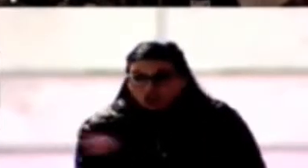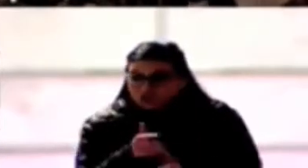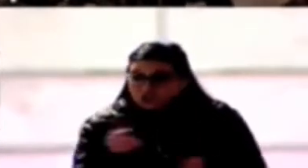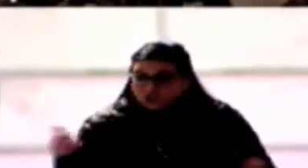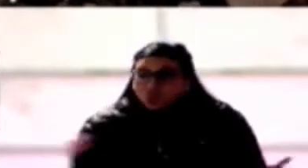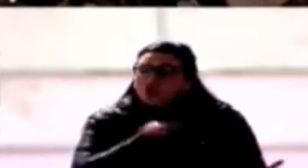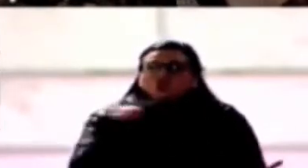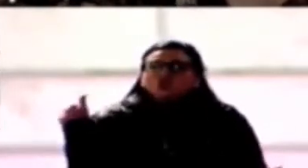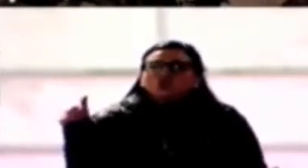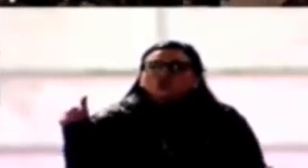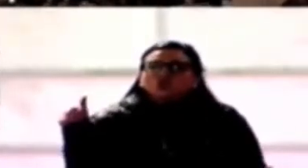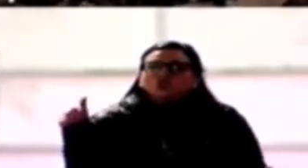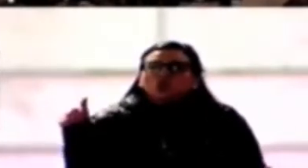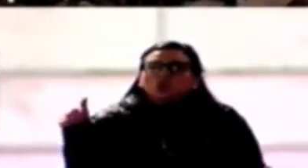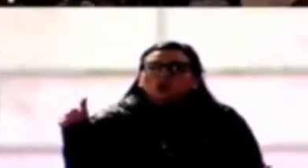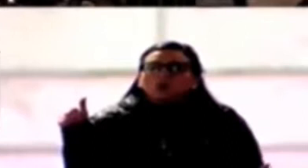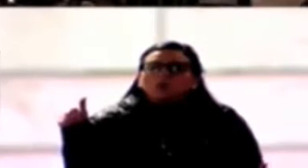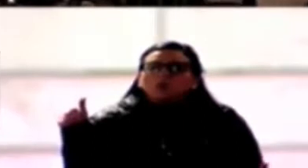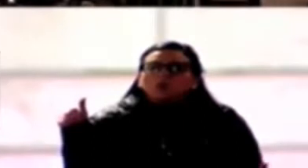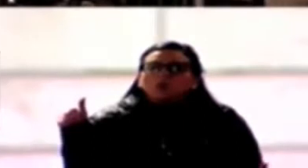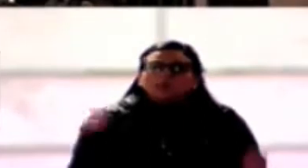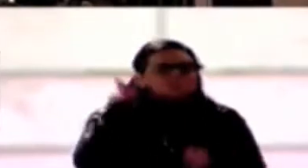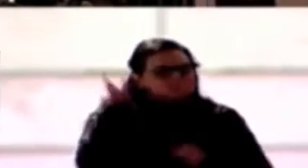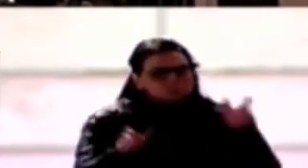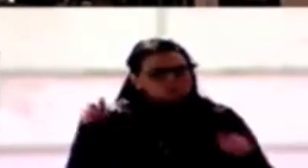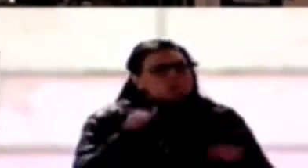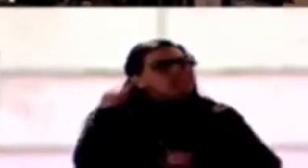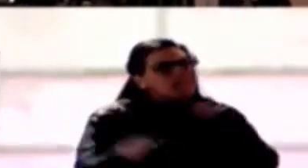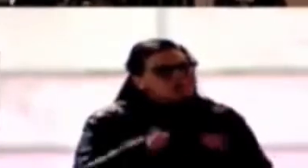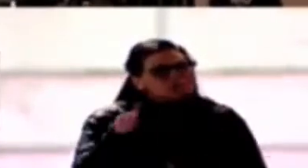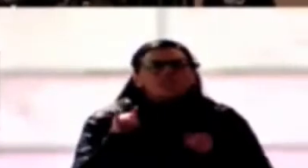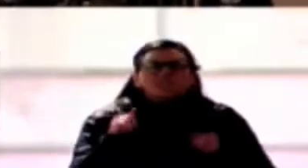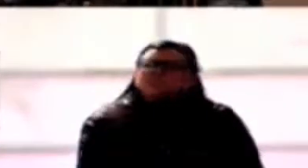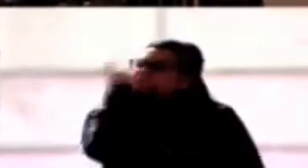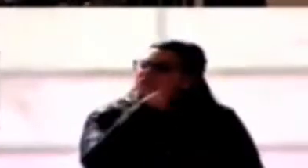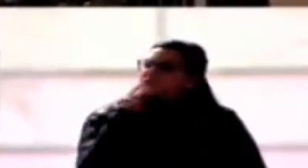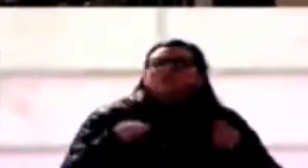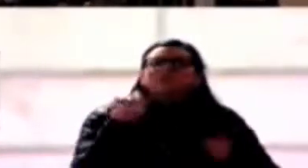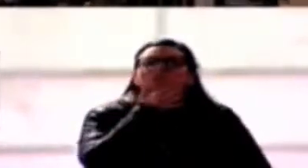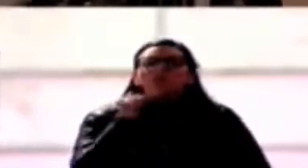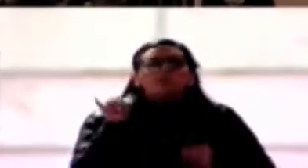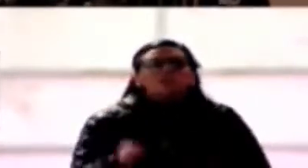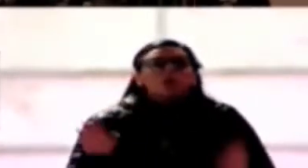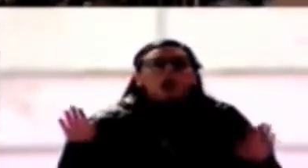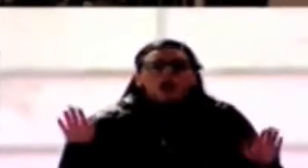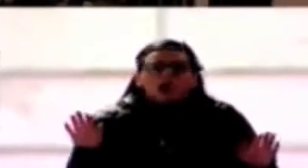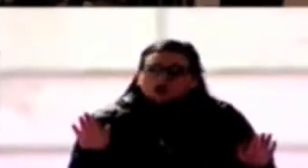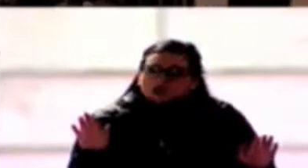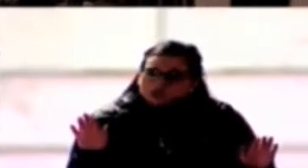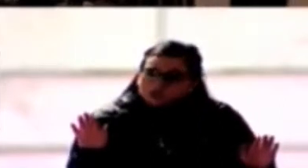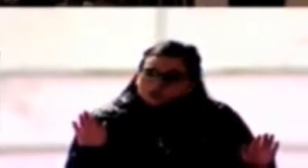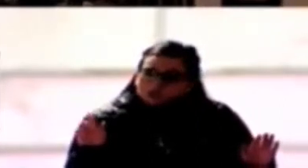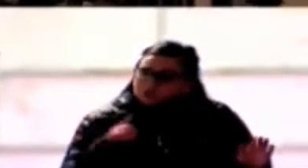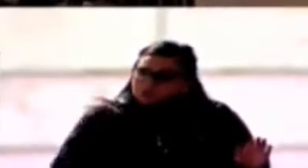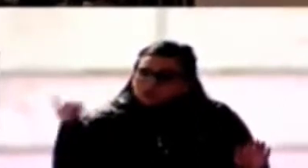fare passare sotto un viso diverso, sotto un viso più piacevole, un viso che alcuni purtroppo, che